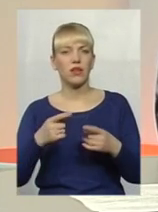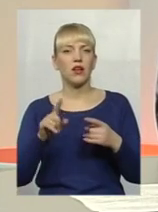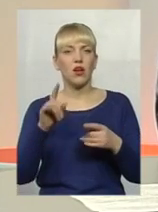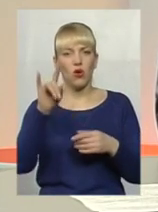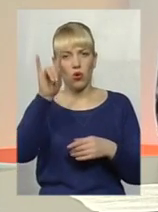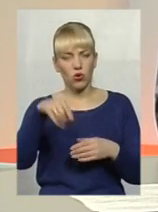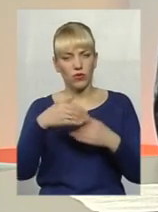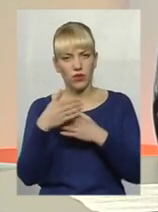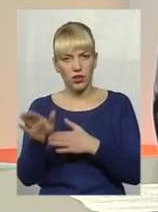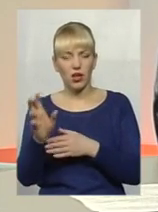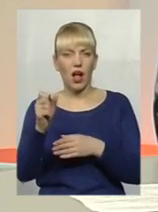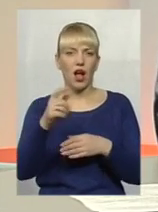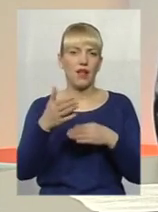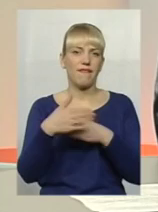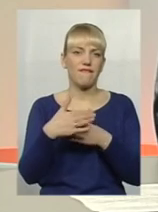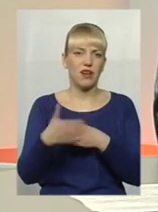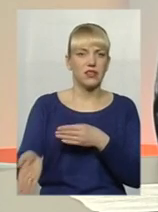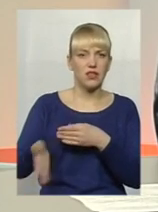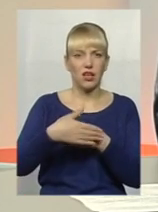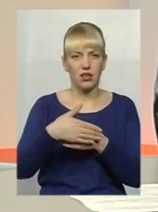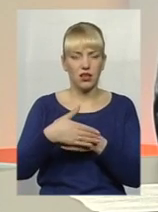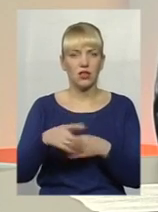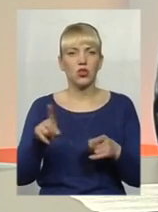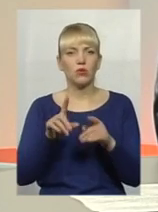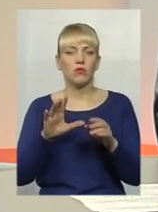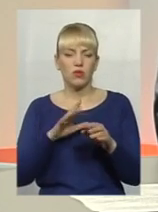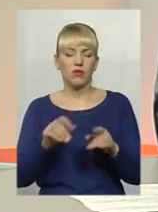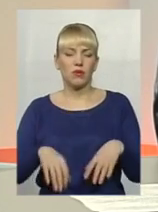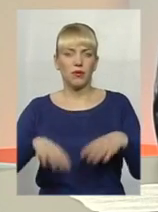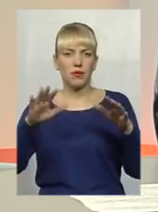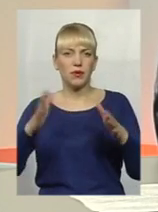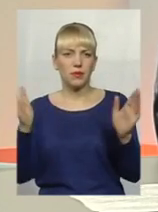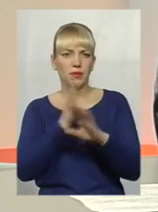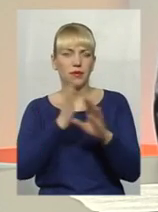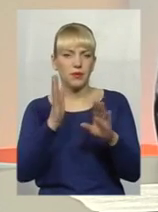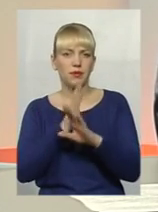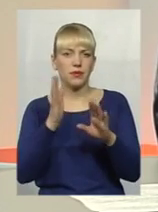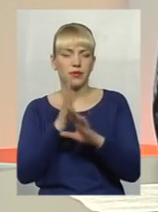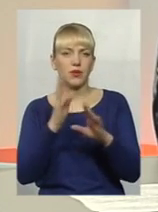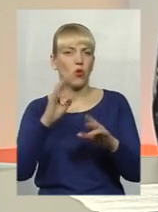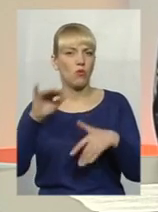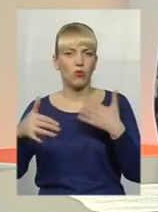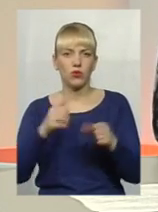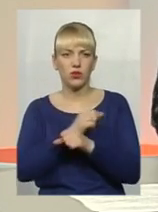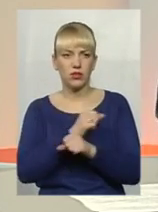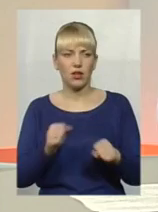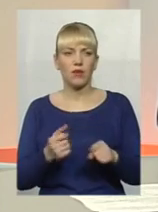і вона концентрація її зменшувалася. Ну і я так думаю, що надзвичайні ситуації